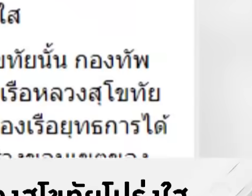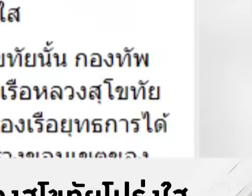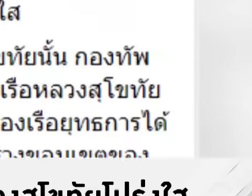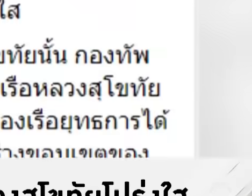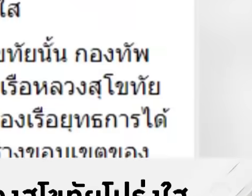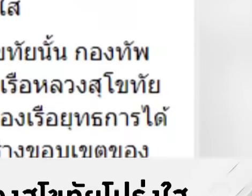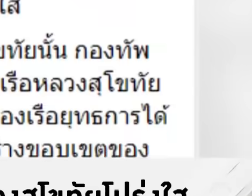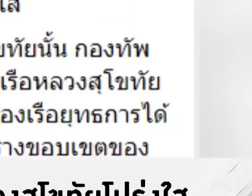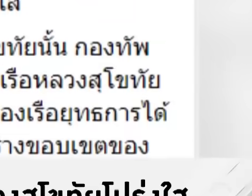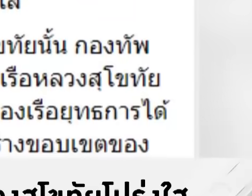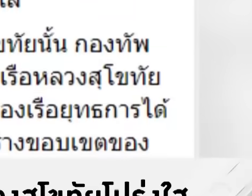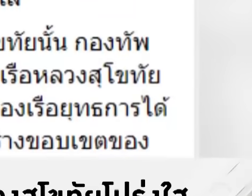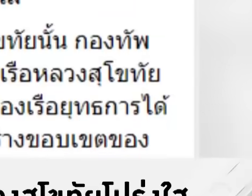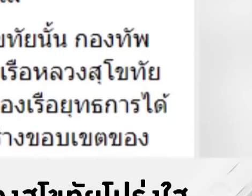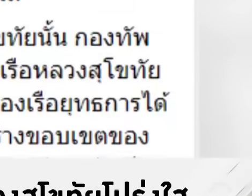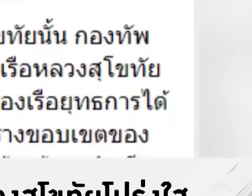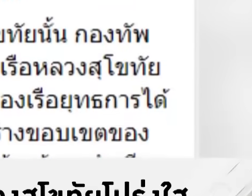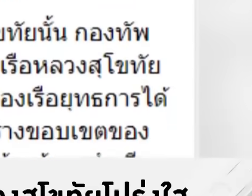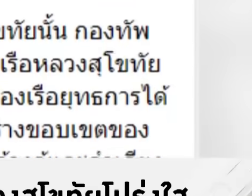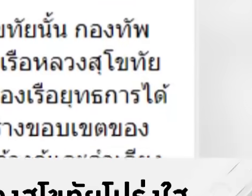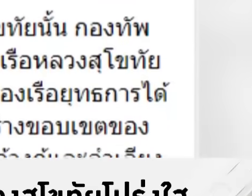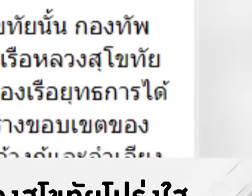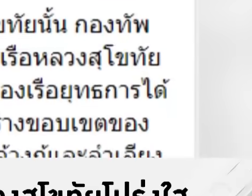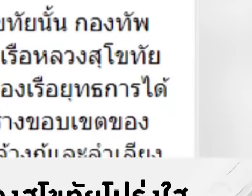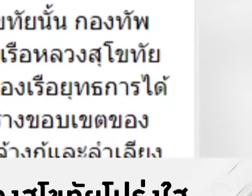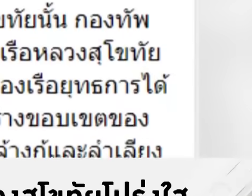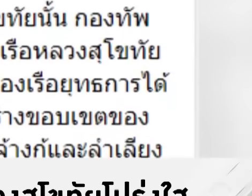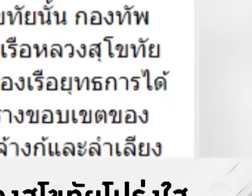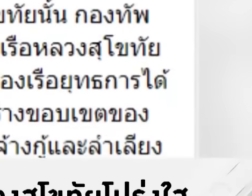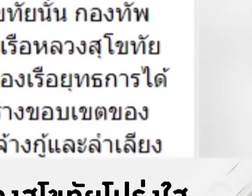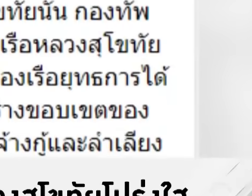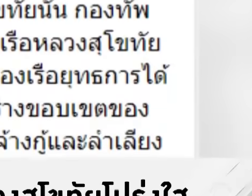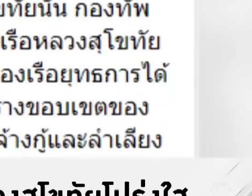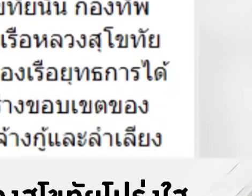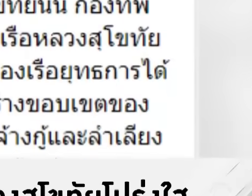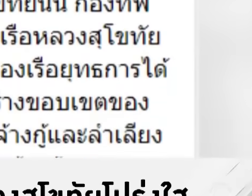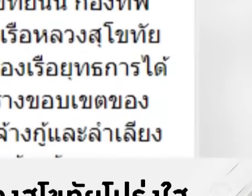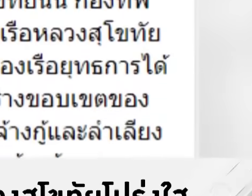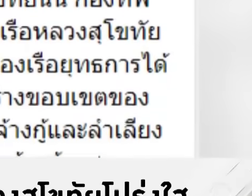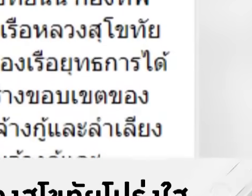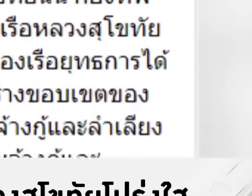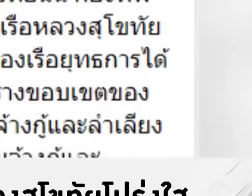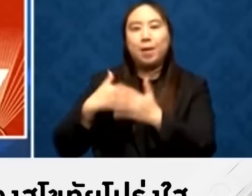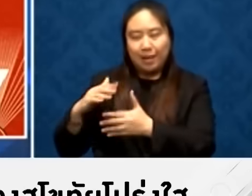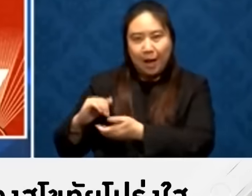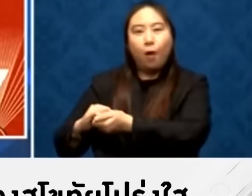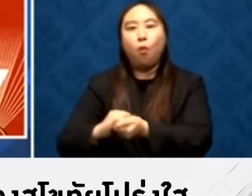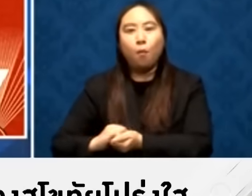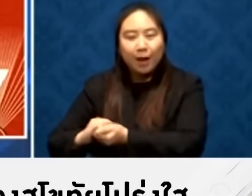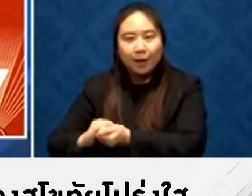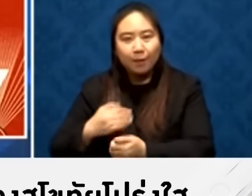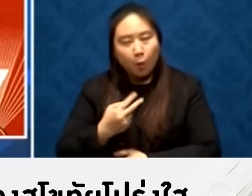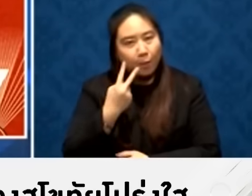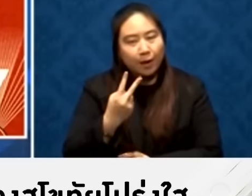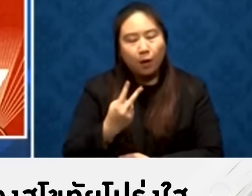งใจหรอกจะบ้าหรอเพราะว่าเป็นนโยบายของรัฐบาลที่ต้องให้กองทัพโปร่งใสลดการทุจริตให้เหลือน้อยที่สุดถ้ามี